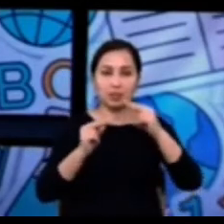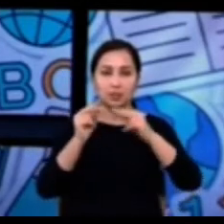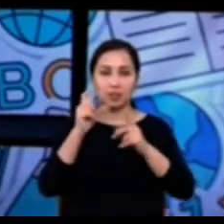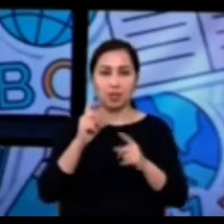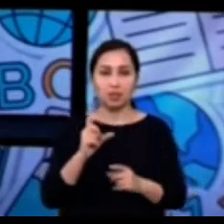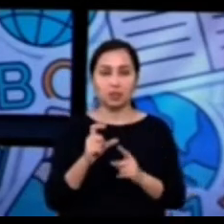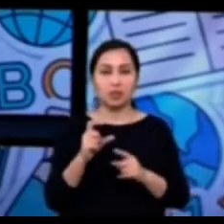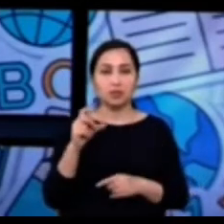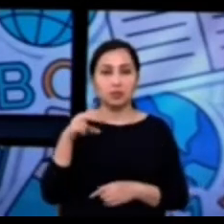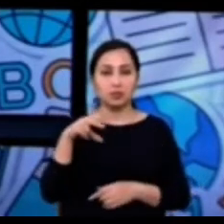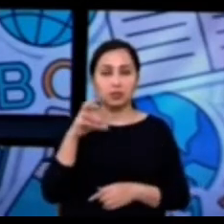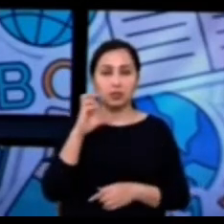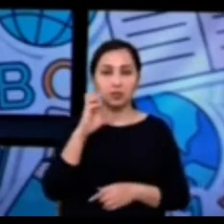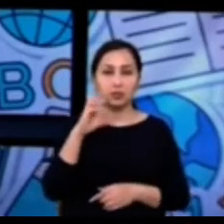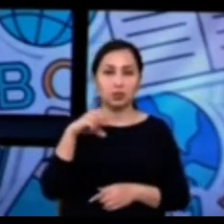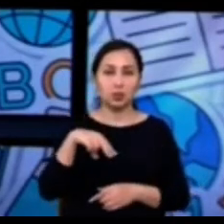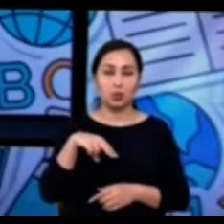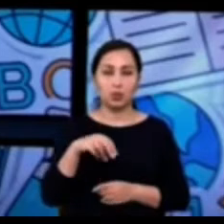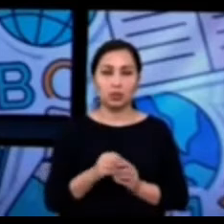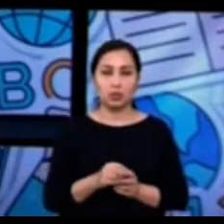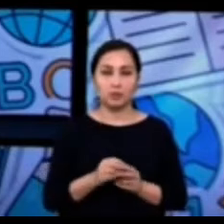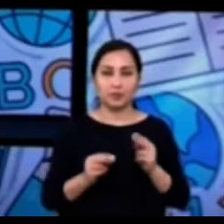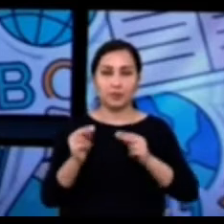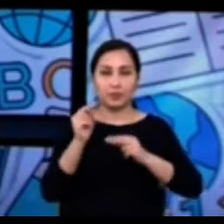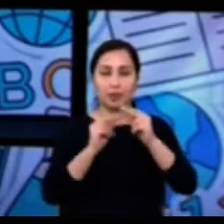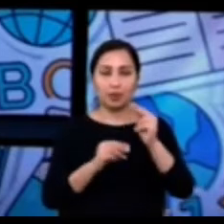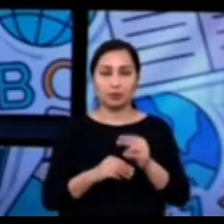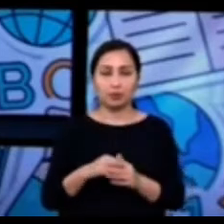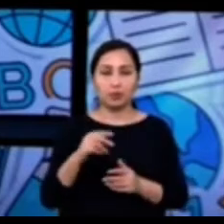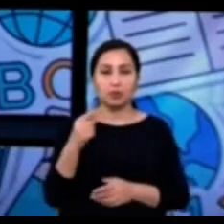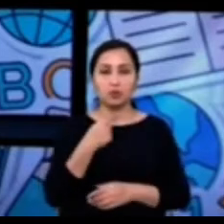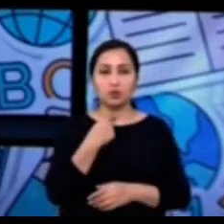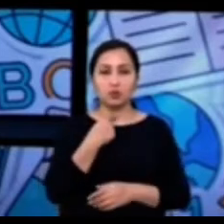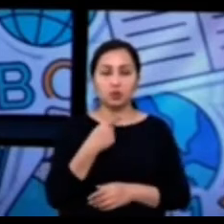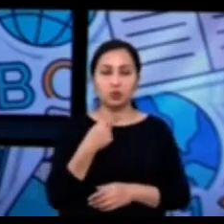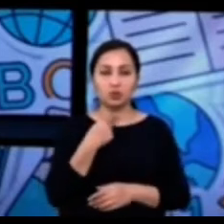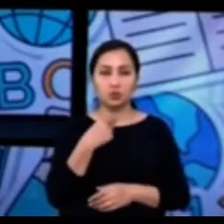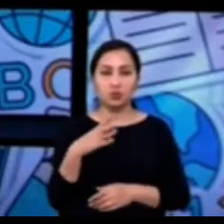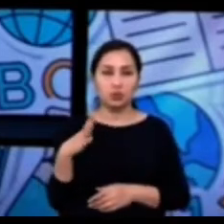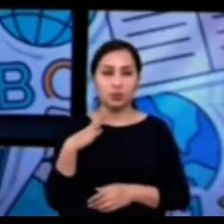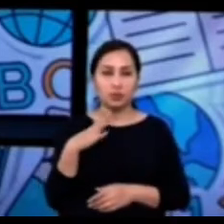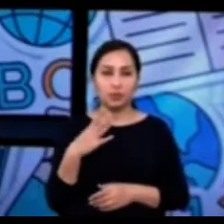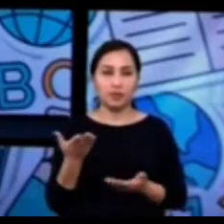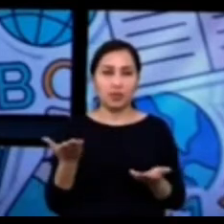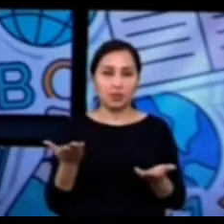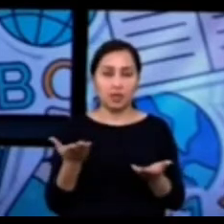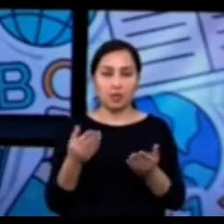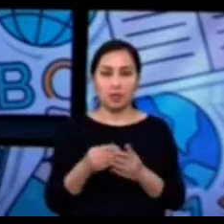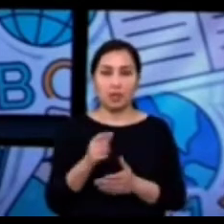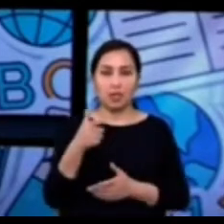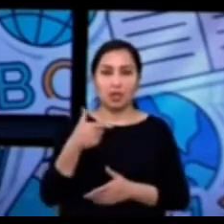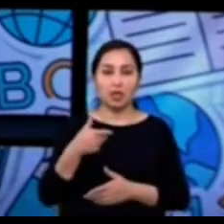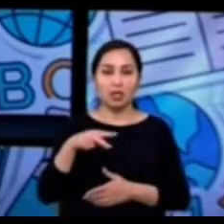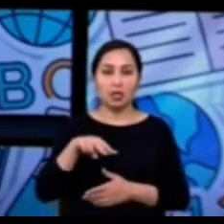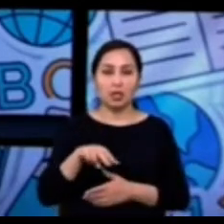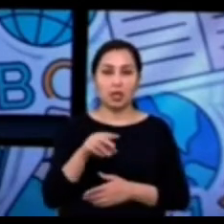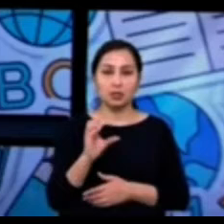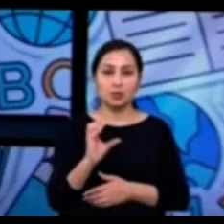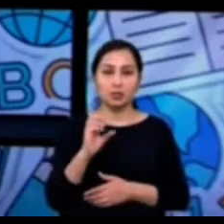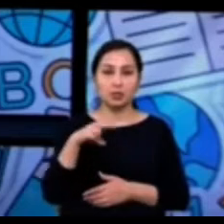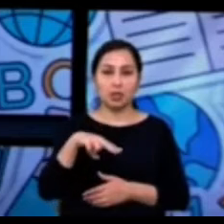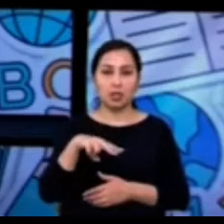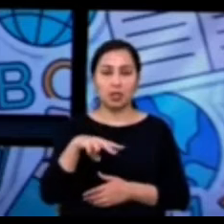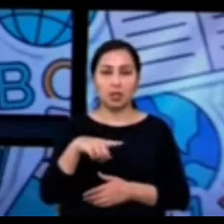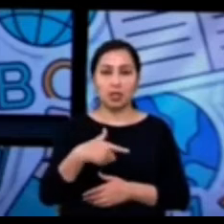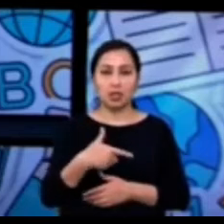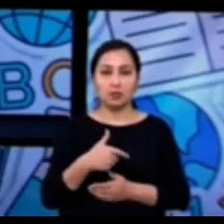слоги. Правильно, слоги состоят из звуков. А звуки бывают у нас какие? Гласными и